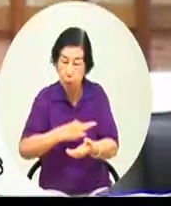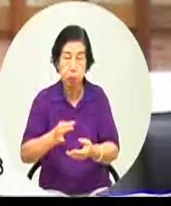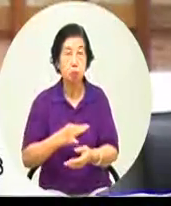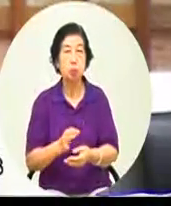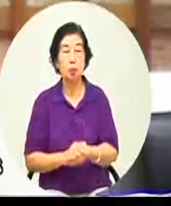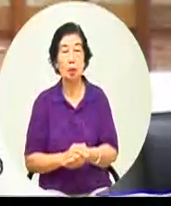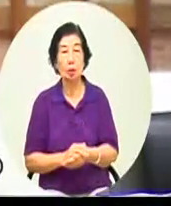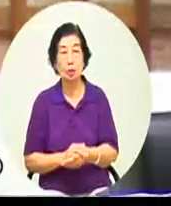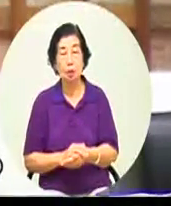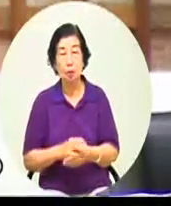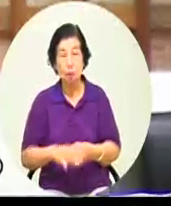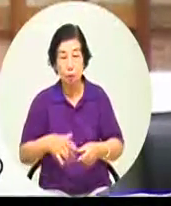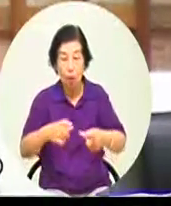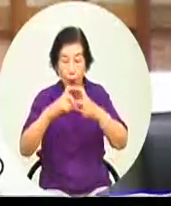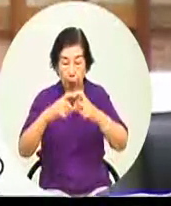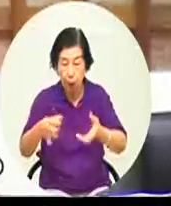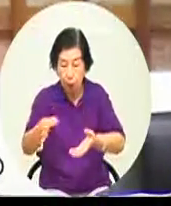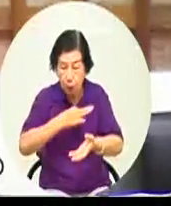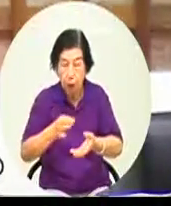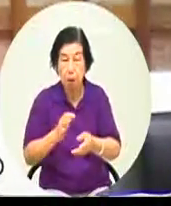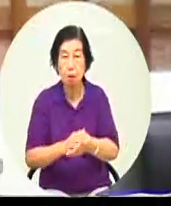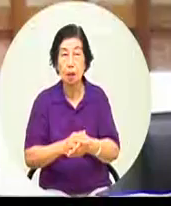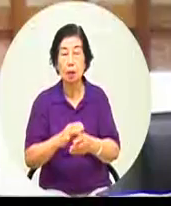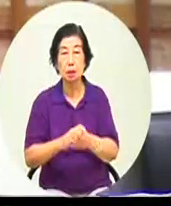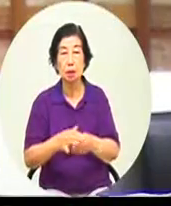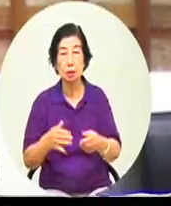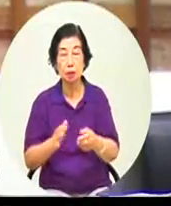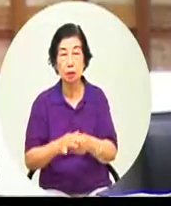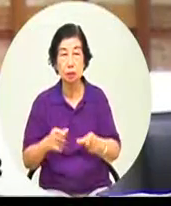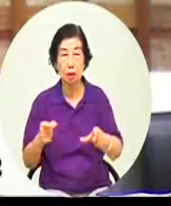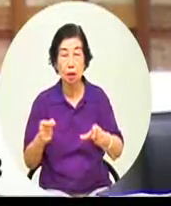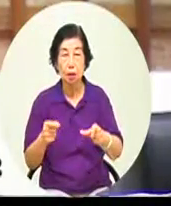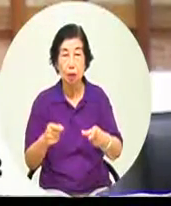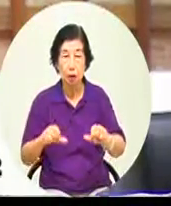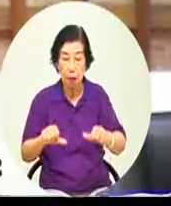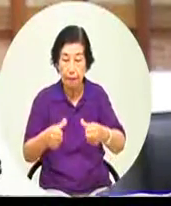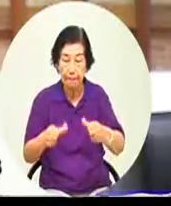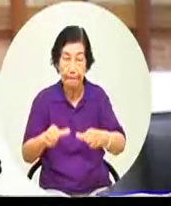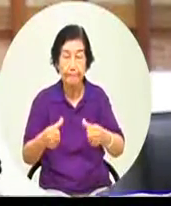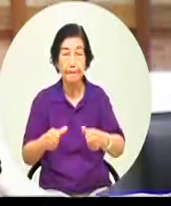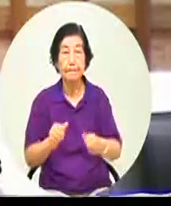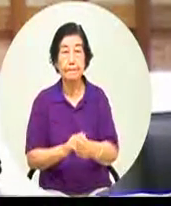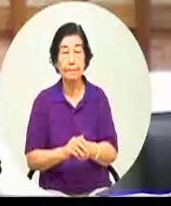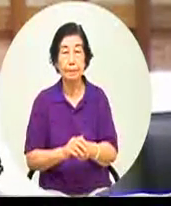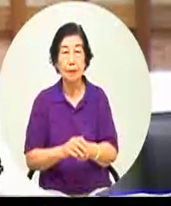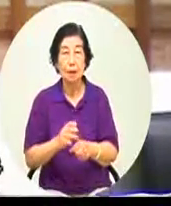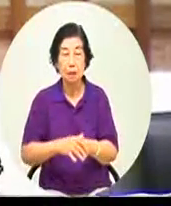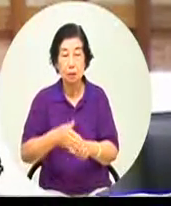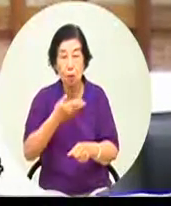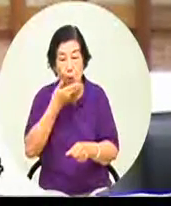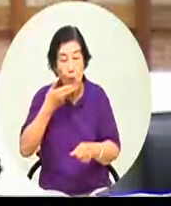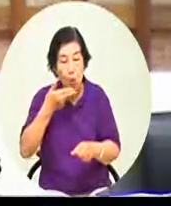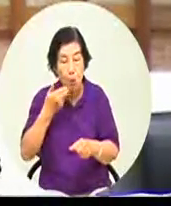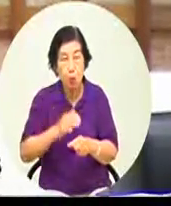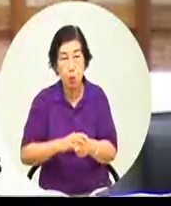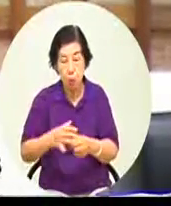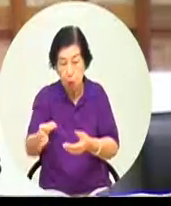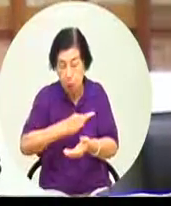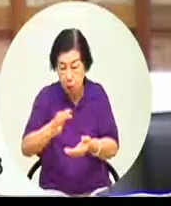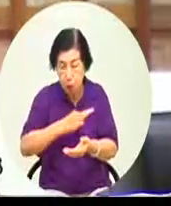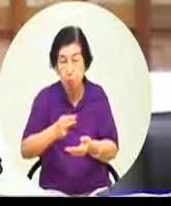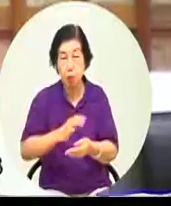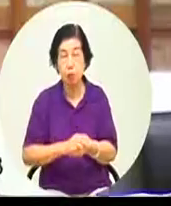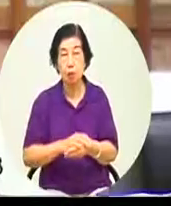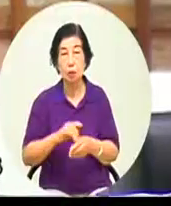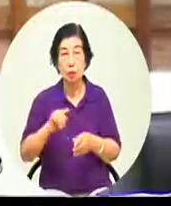回收的部分最起码要打平嘛。 是是是，这一部分 它的营运的这个盈利我们不敢奢想嘛，你连打平的你现